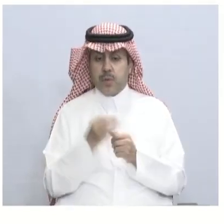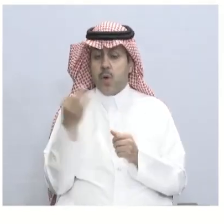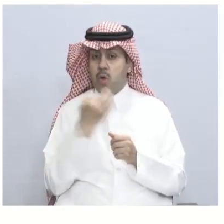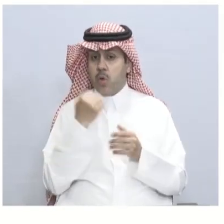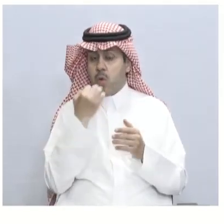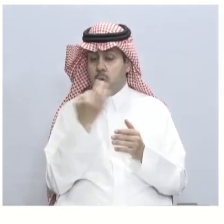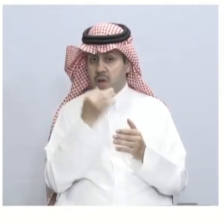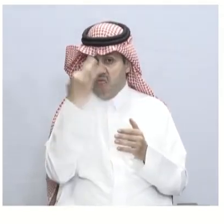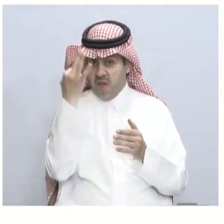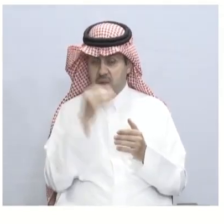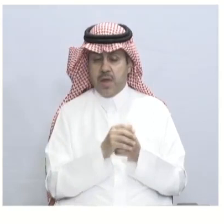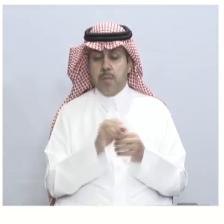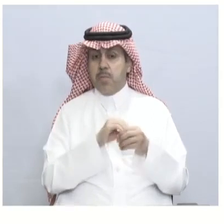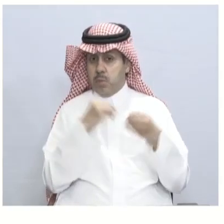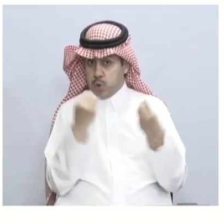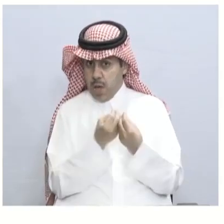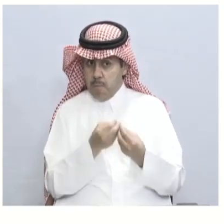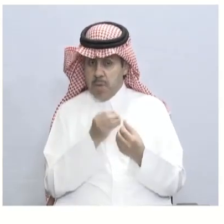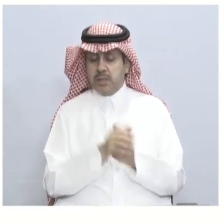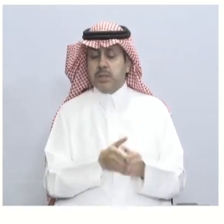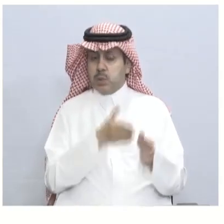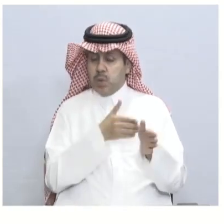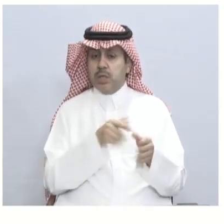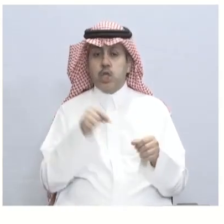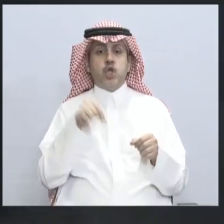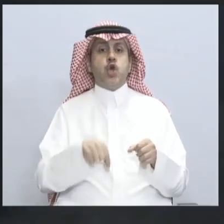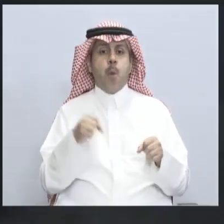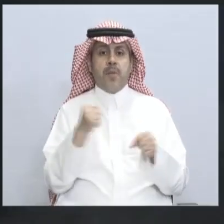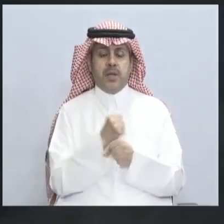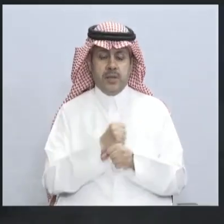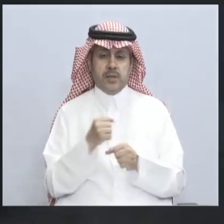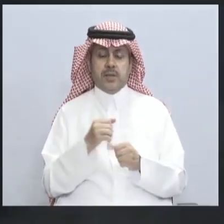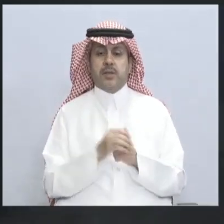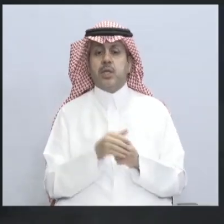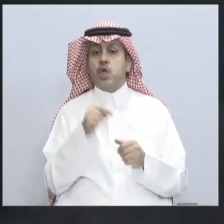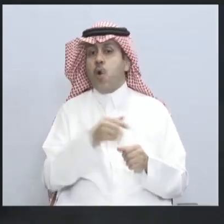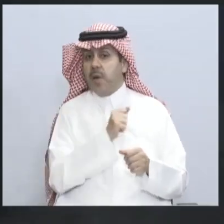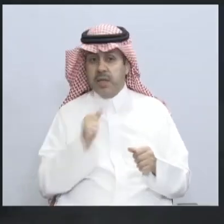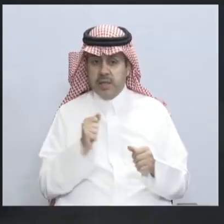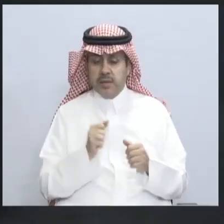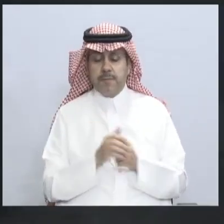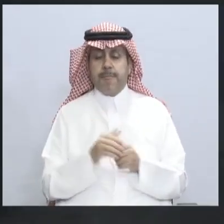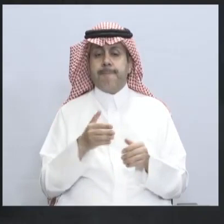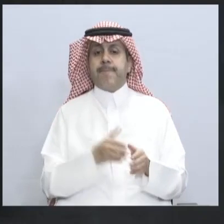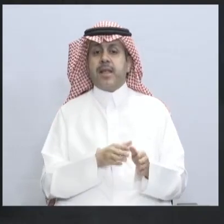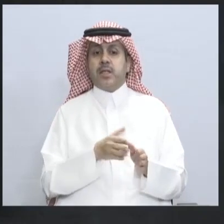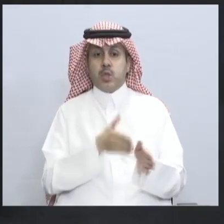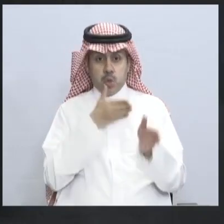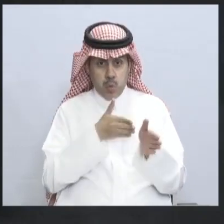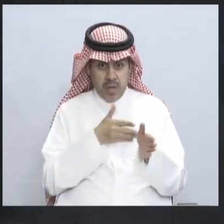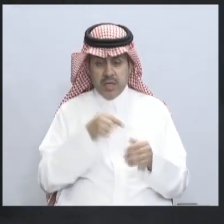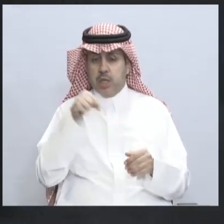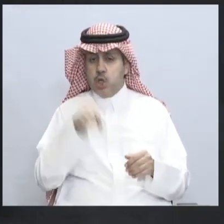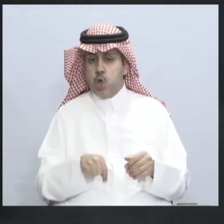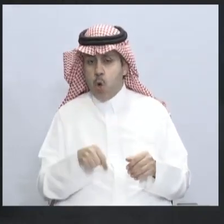ثلاثه من المستحبات يوم العيد من يعطينا يا ابنائي الطلاب من يشارك